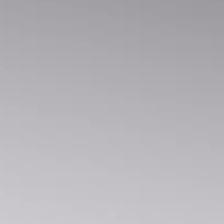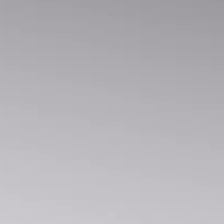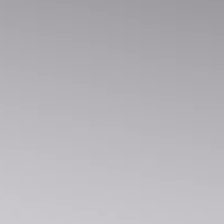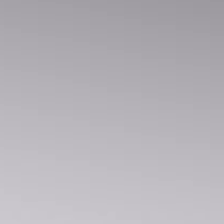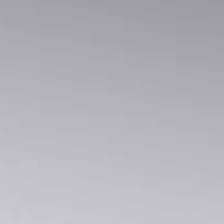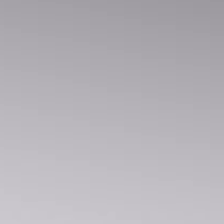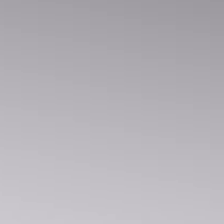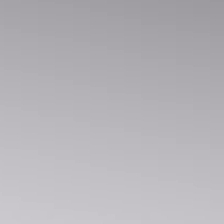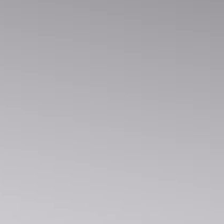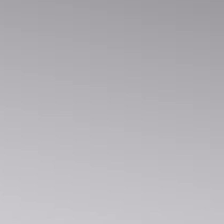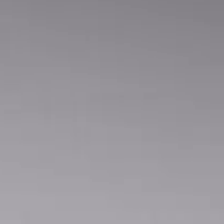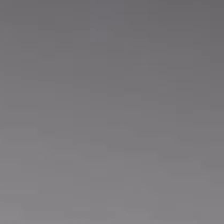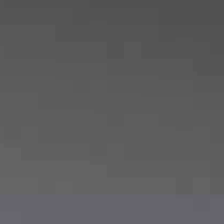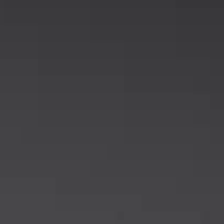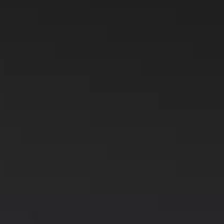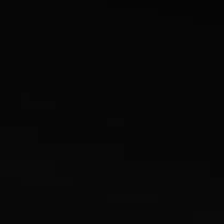sam y